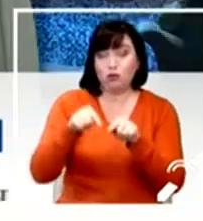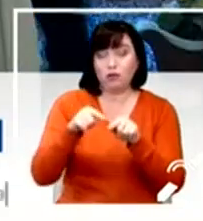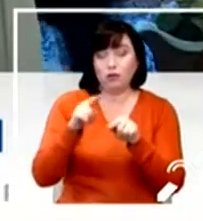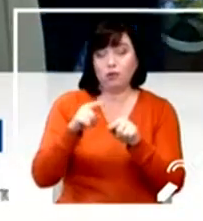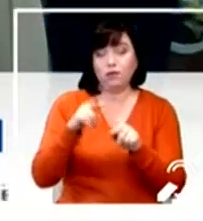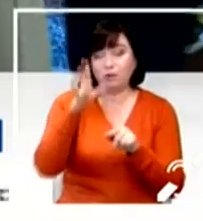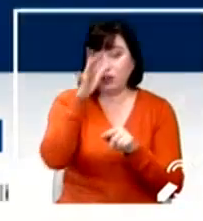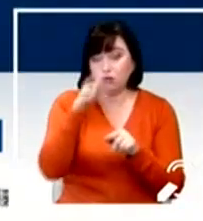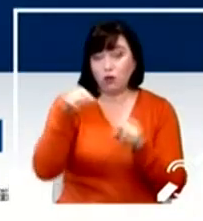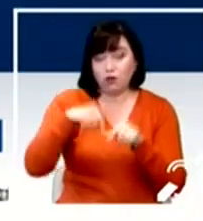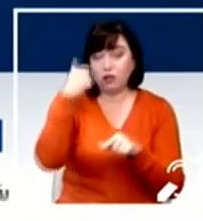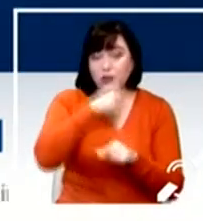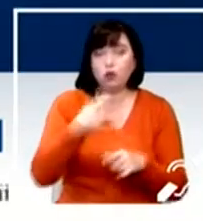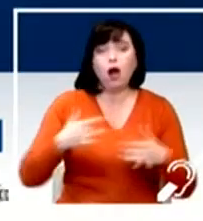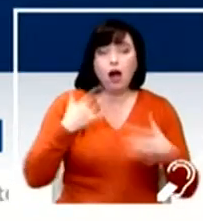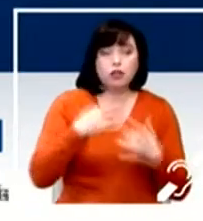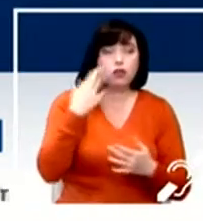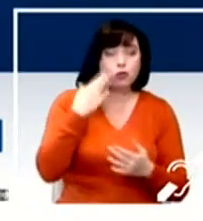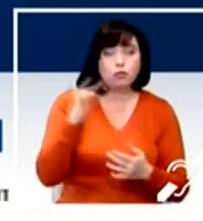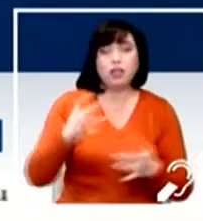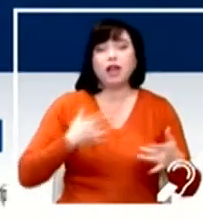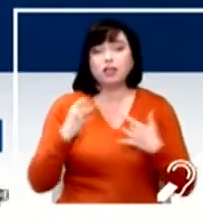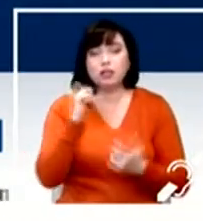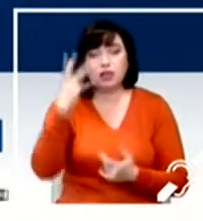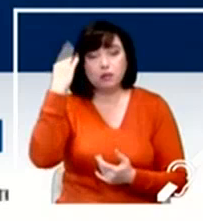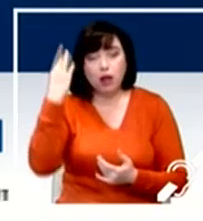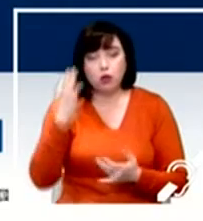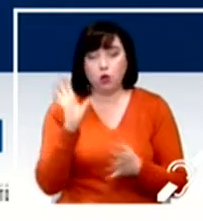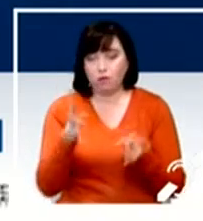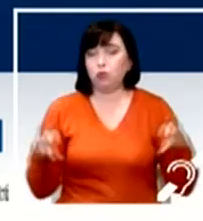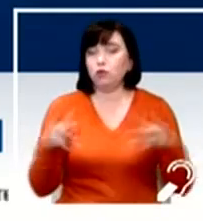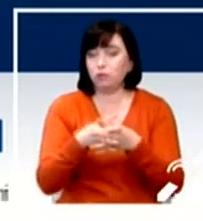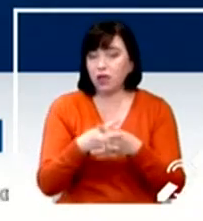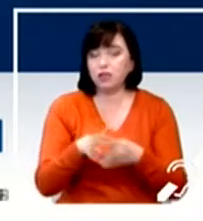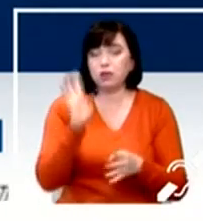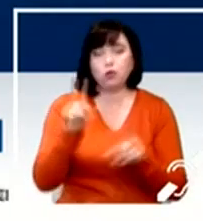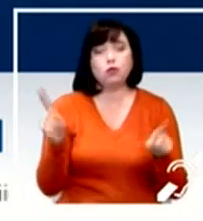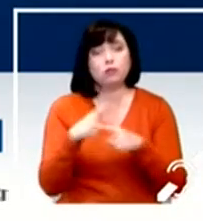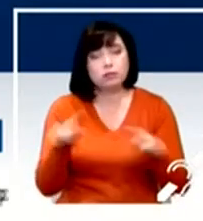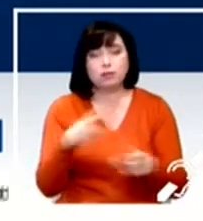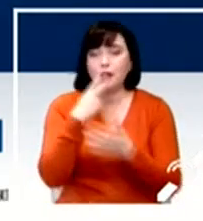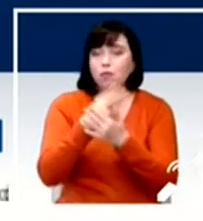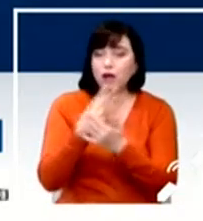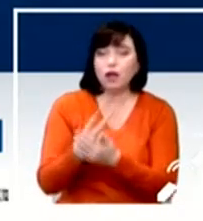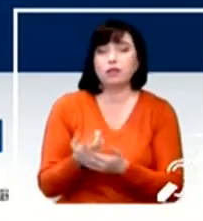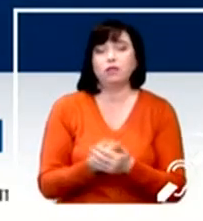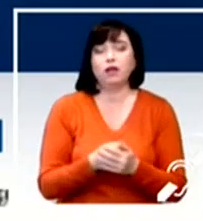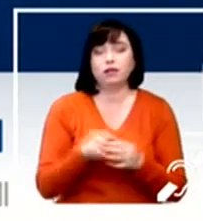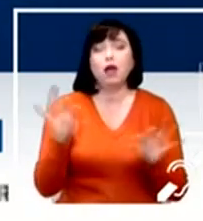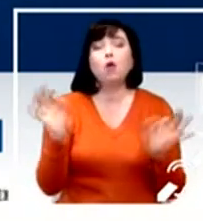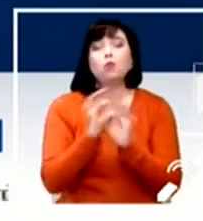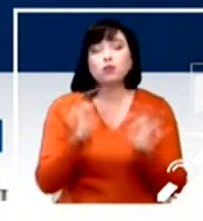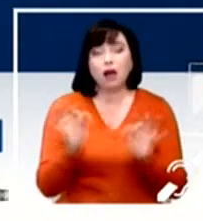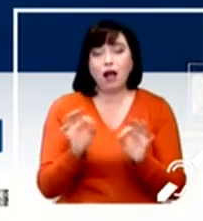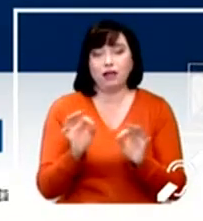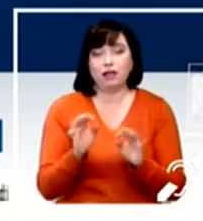avea plăcerea să admirăm artiști din România, artiști din Republica Moldova, care vor interpreta o suită de piese